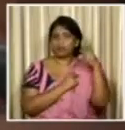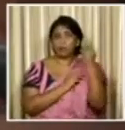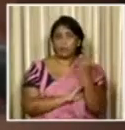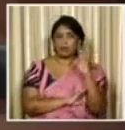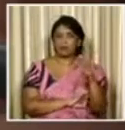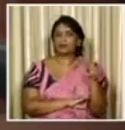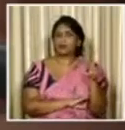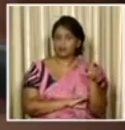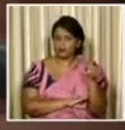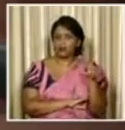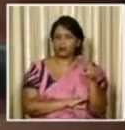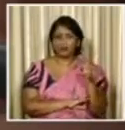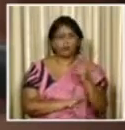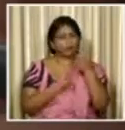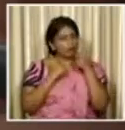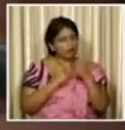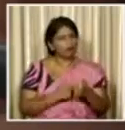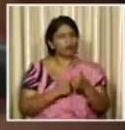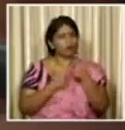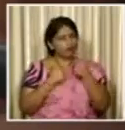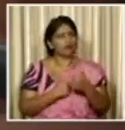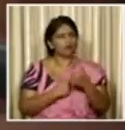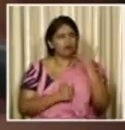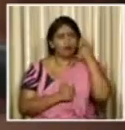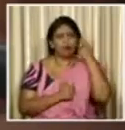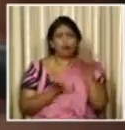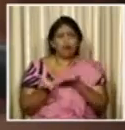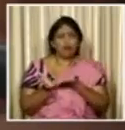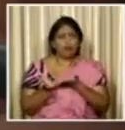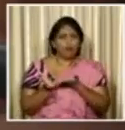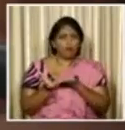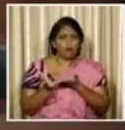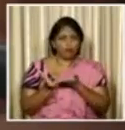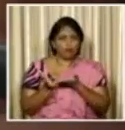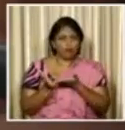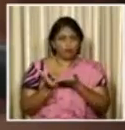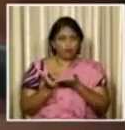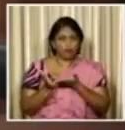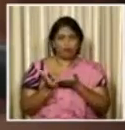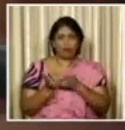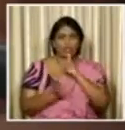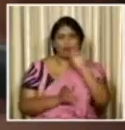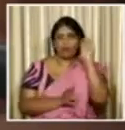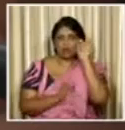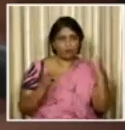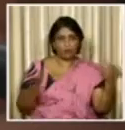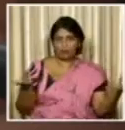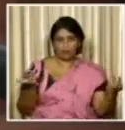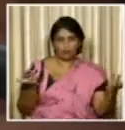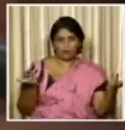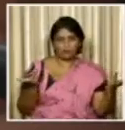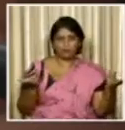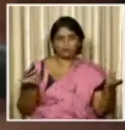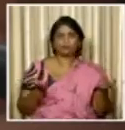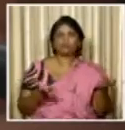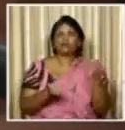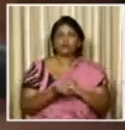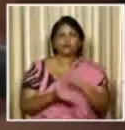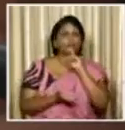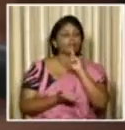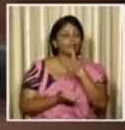tino. Sadaarnu, sadaarnu tino, mukadme me nikila. Abeh me gune. Ida semua kata